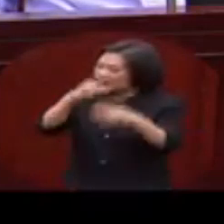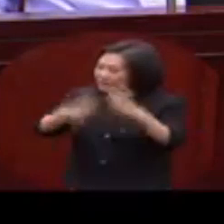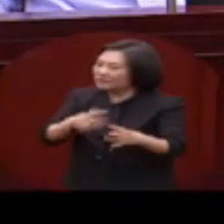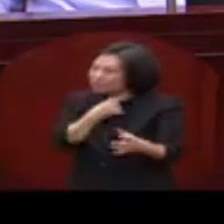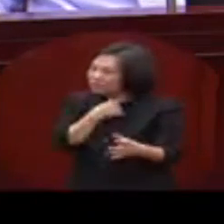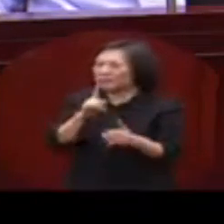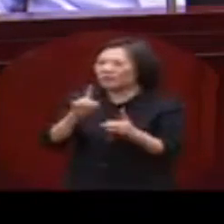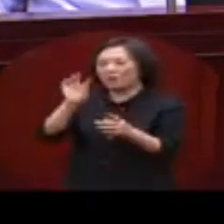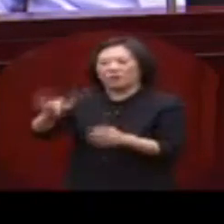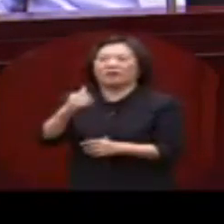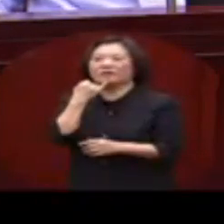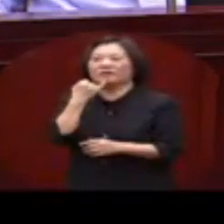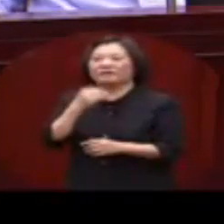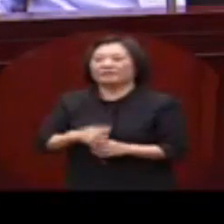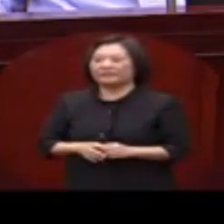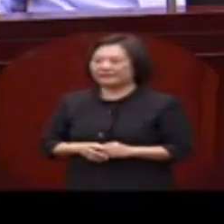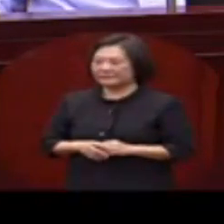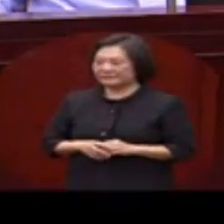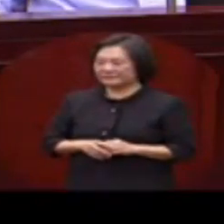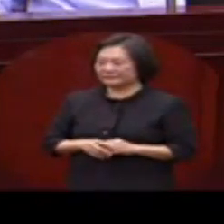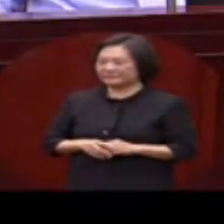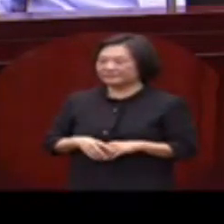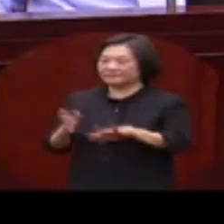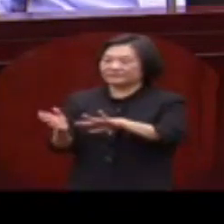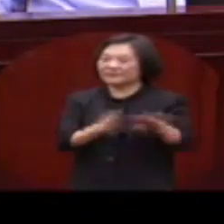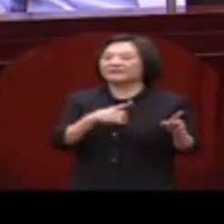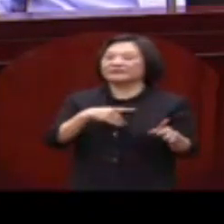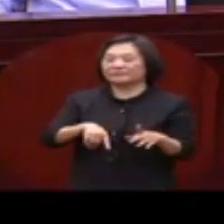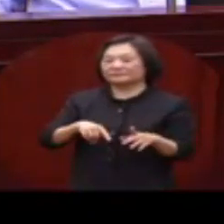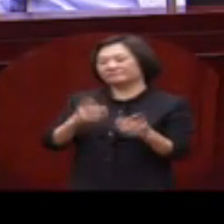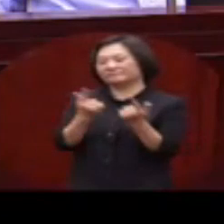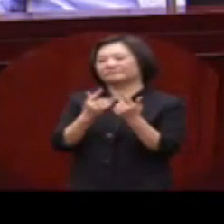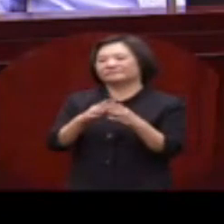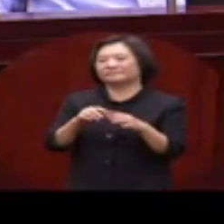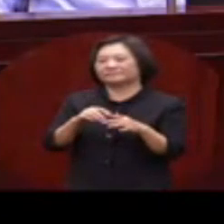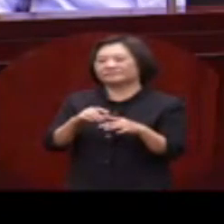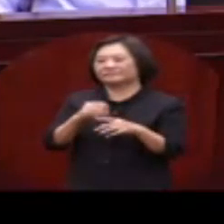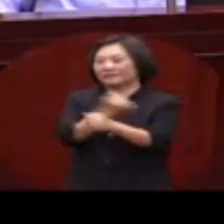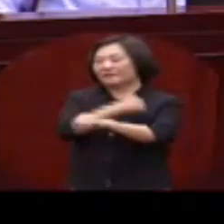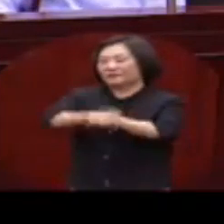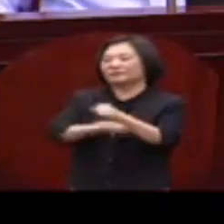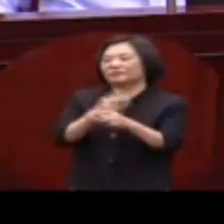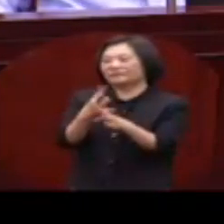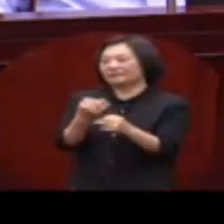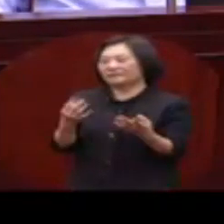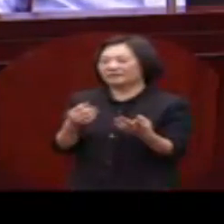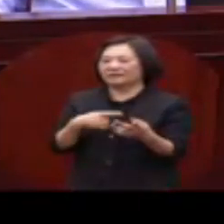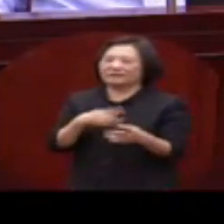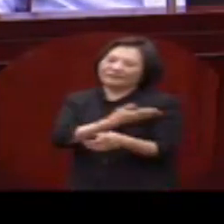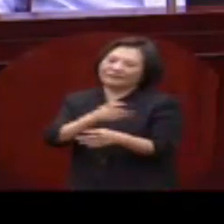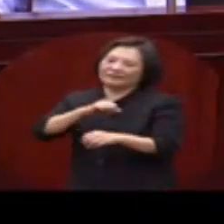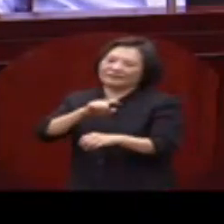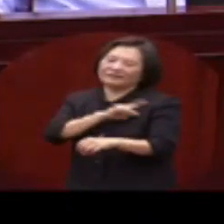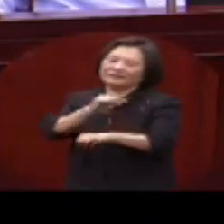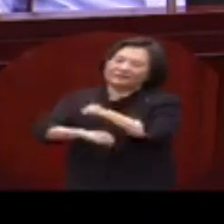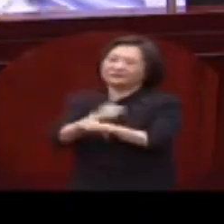劳权这个反正我们是全台唯一劳动局的，坦白讲我也没有给劳动局长太多的干涉